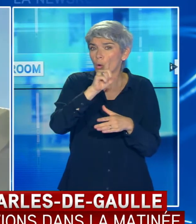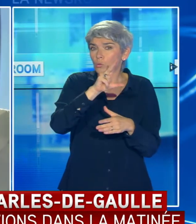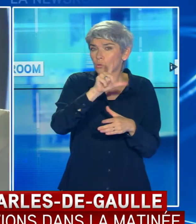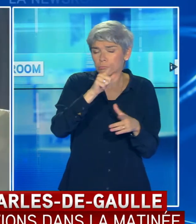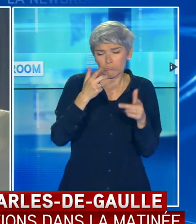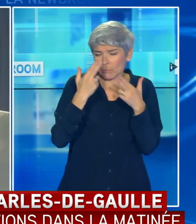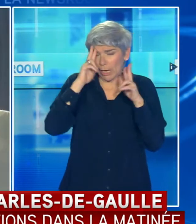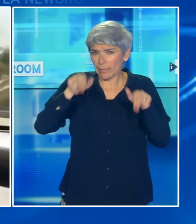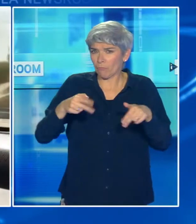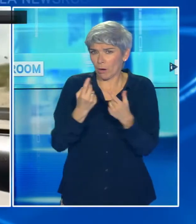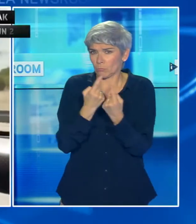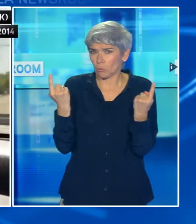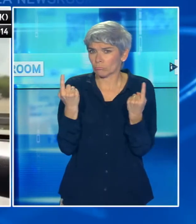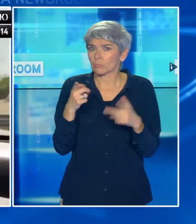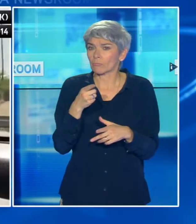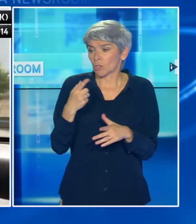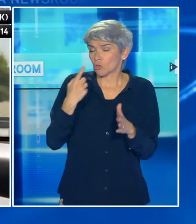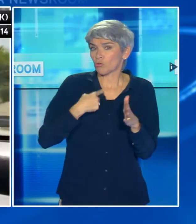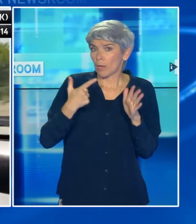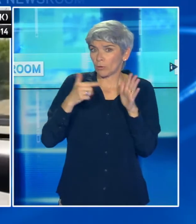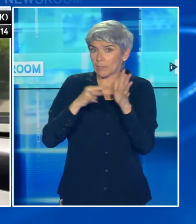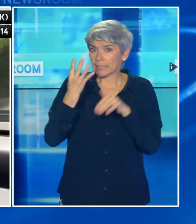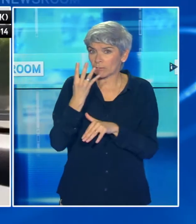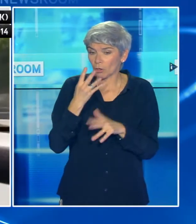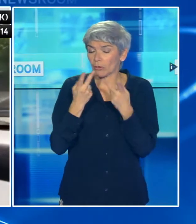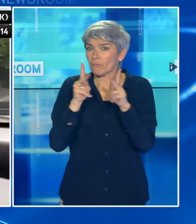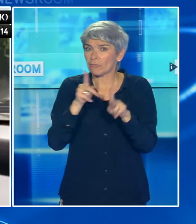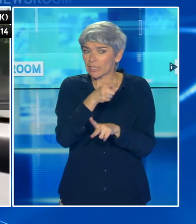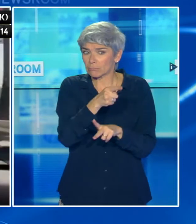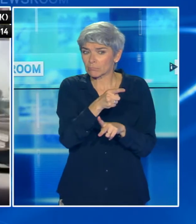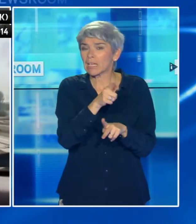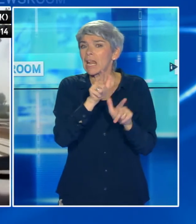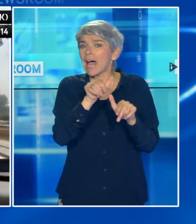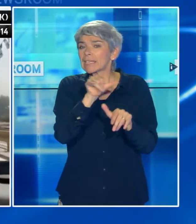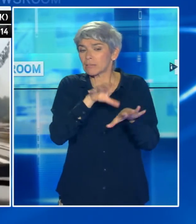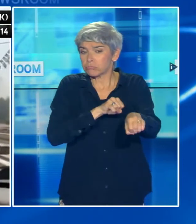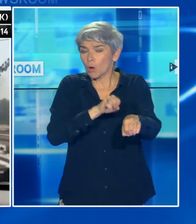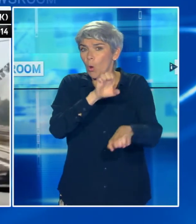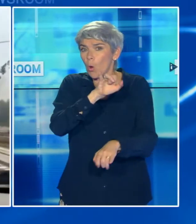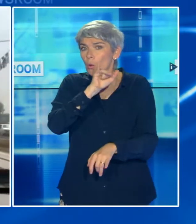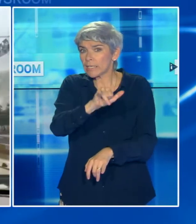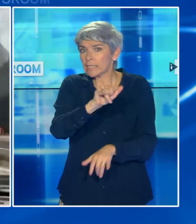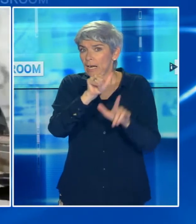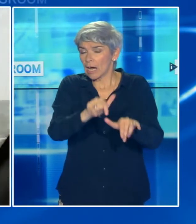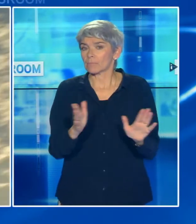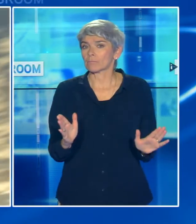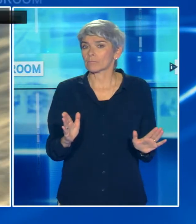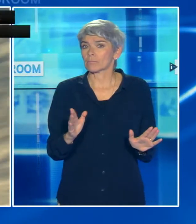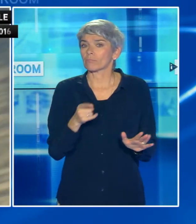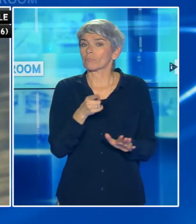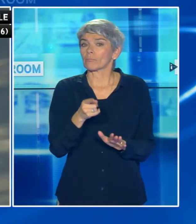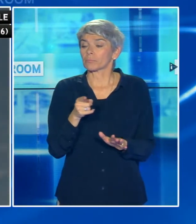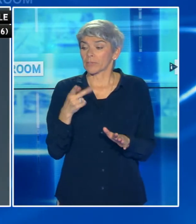le contrôle de Mossoul. Depuis juin 2014, la ville est devenue le quartier général de l'État islamique en Irak. La mission